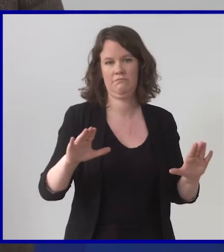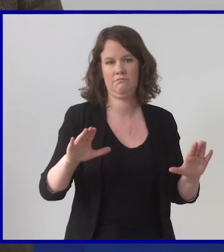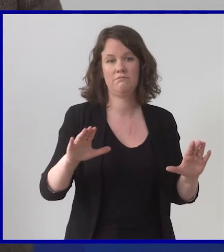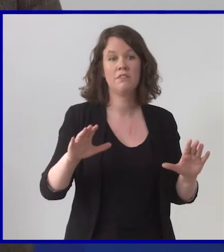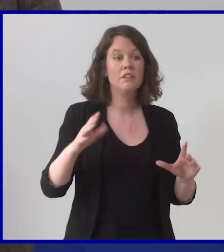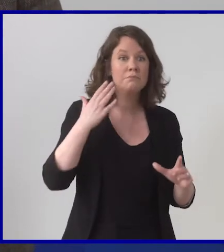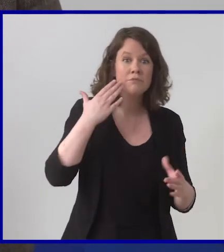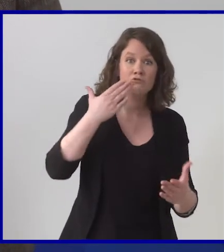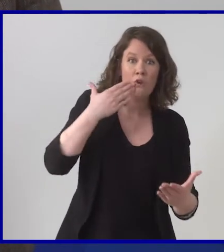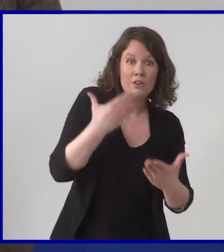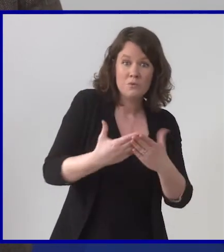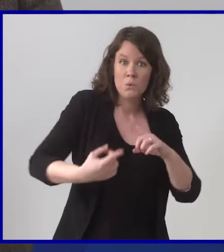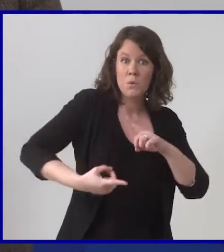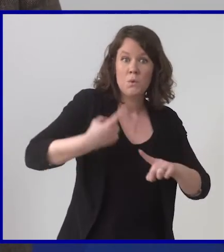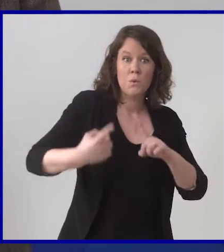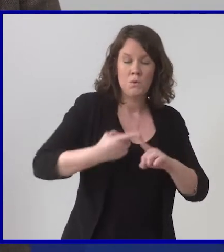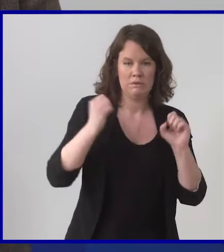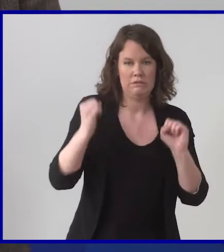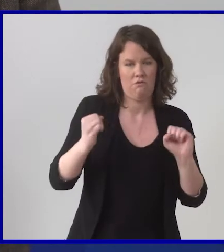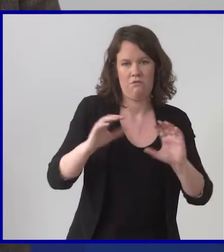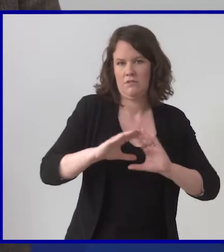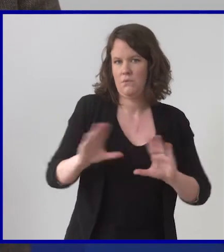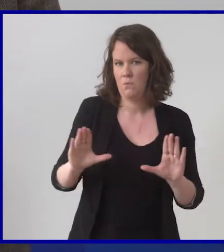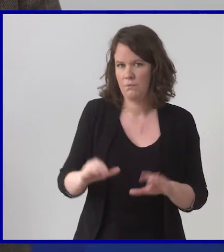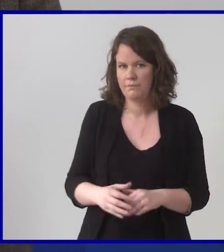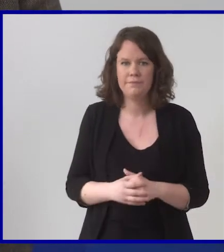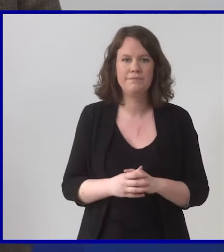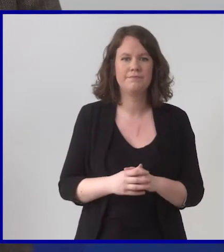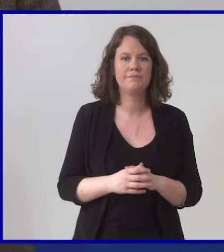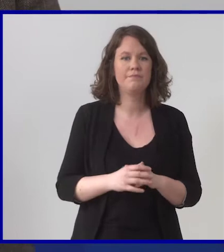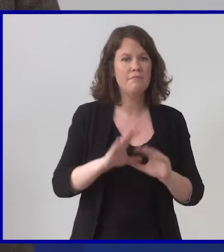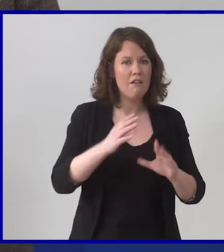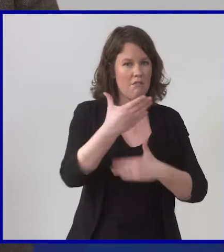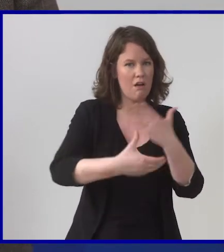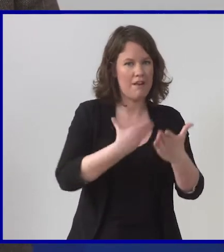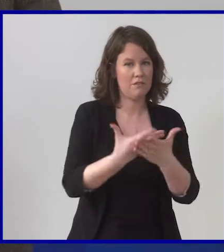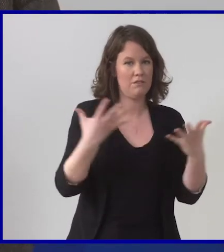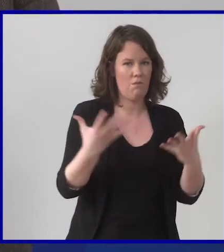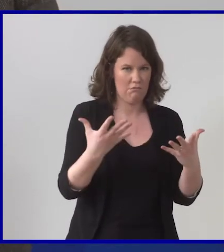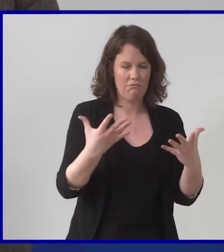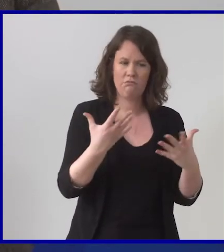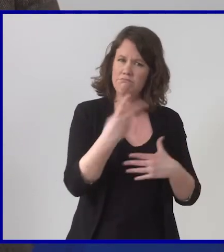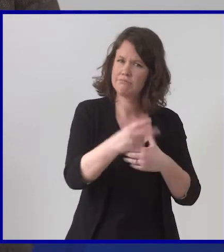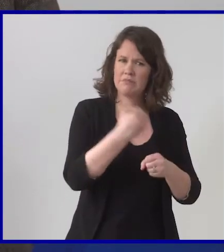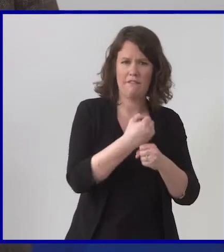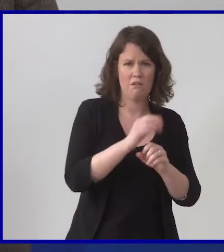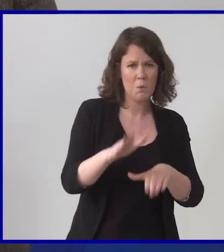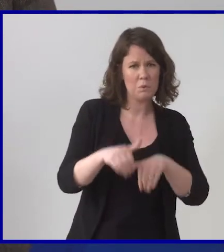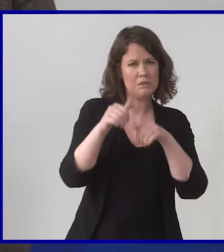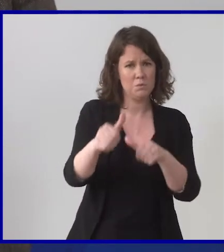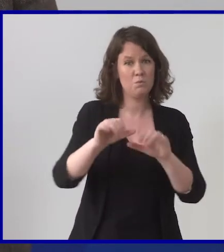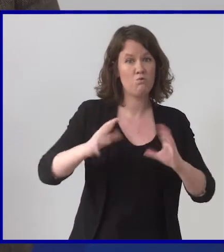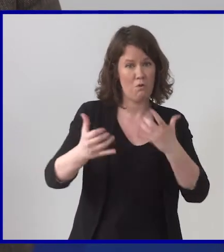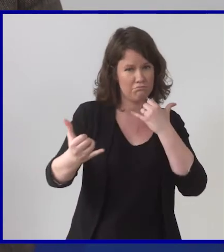est suspendu, sauf sur rendez-vous pour des situations d'urgence. Une continuité de